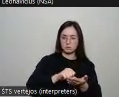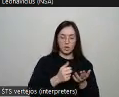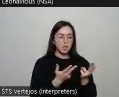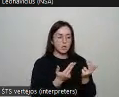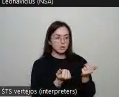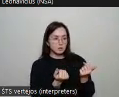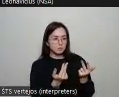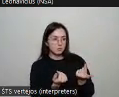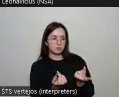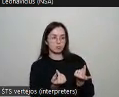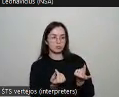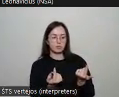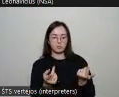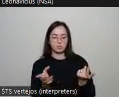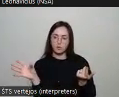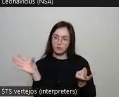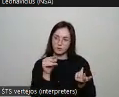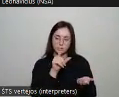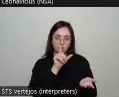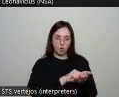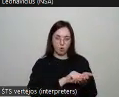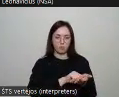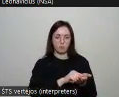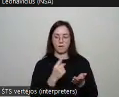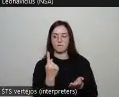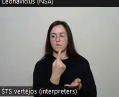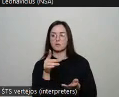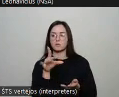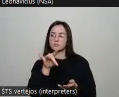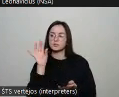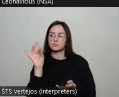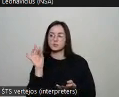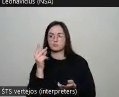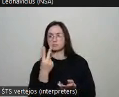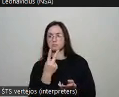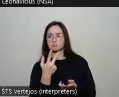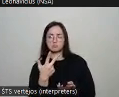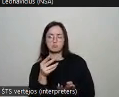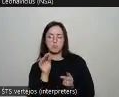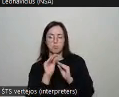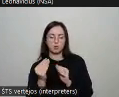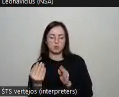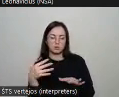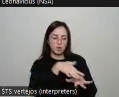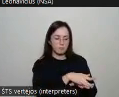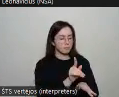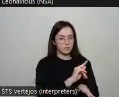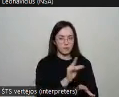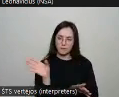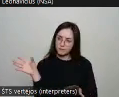būti išimčių ir tikrai dar pabrėžiu darbo, komandinio darbo reikšmę.